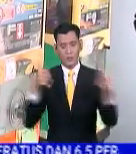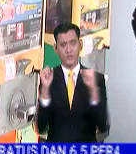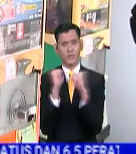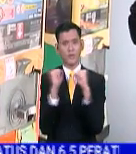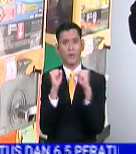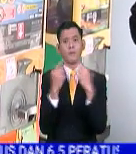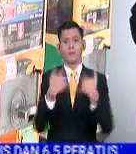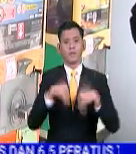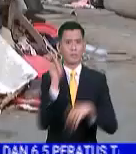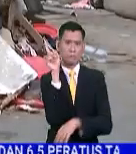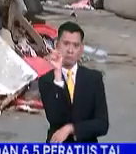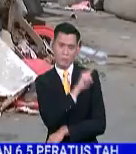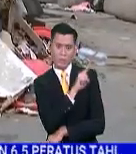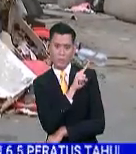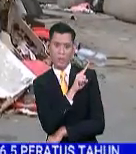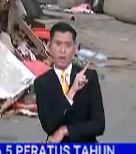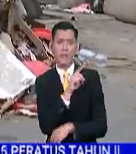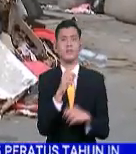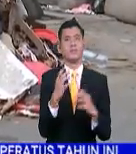teruk kena banjir lah.